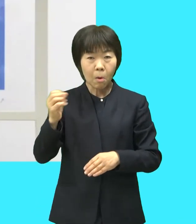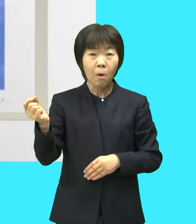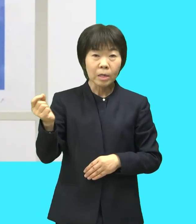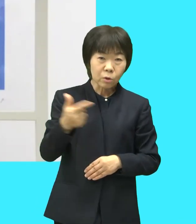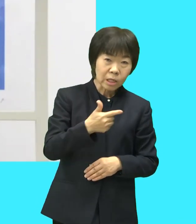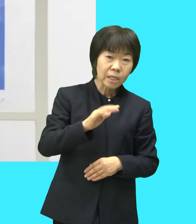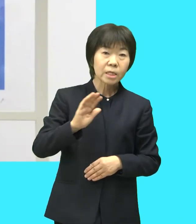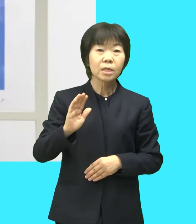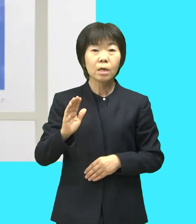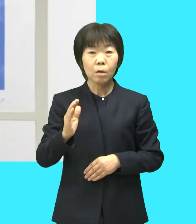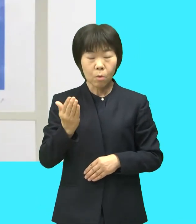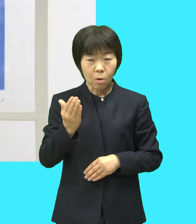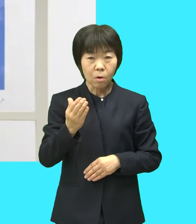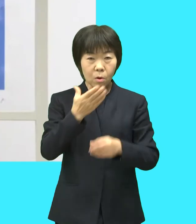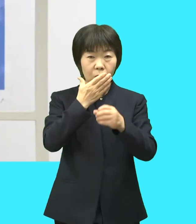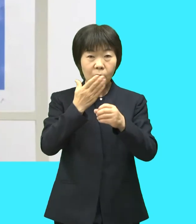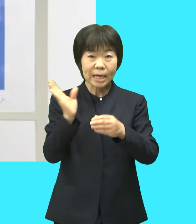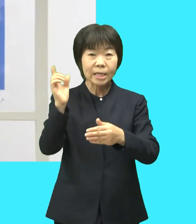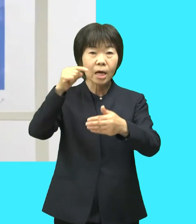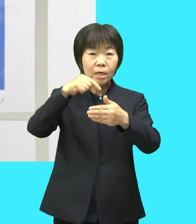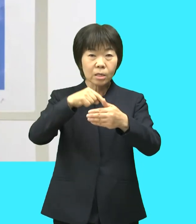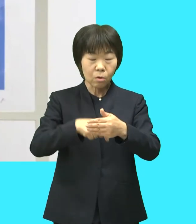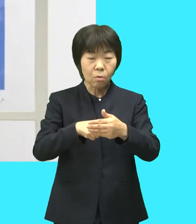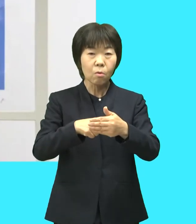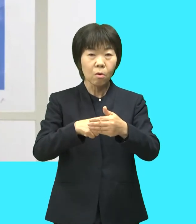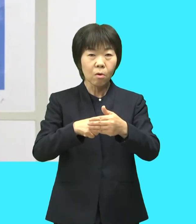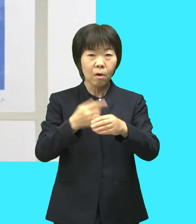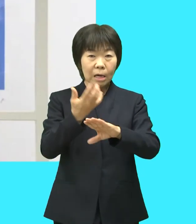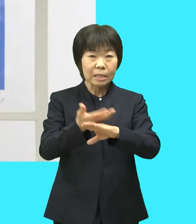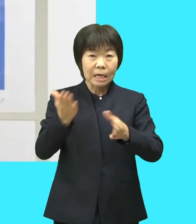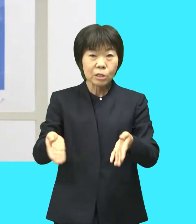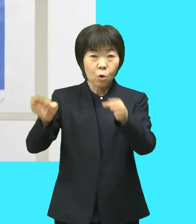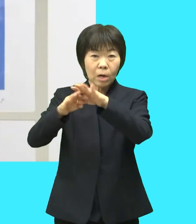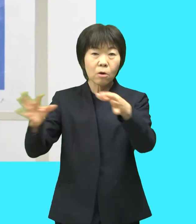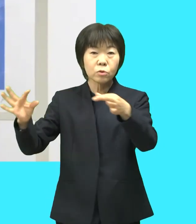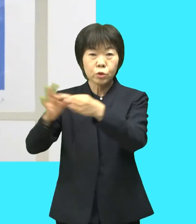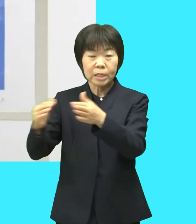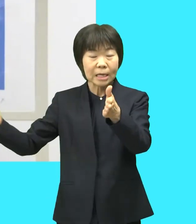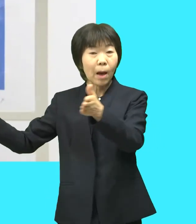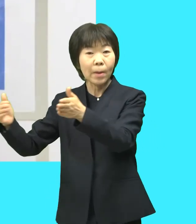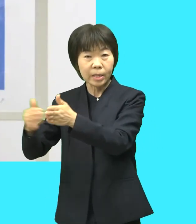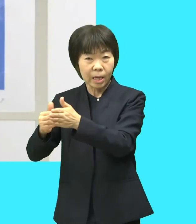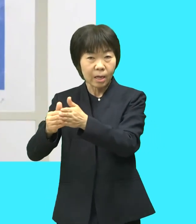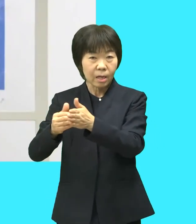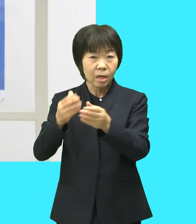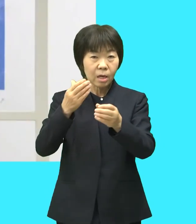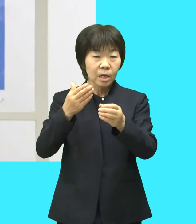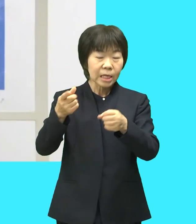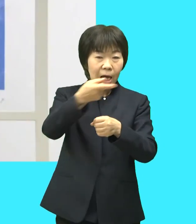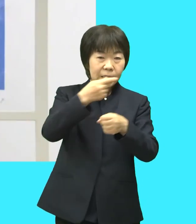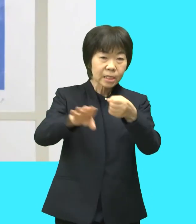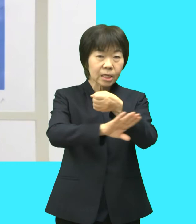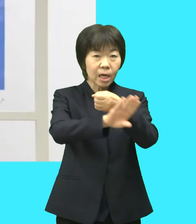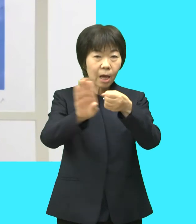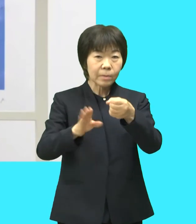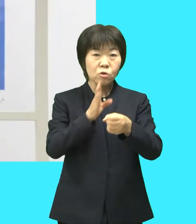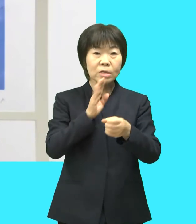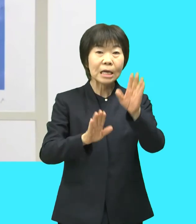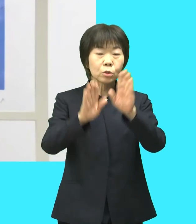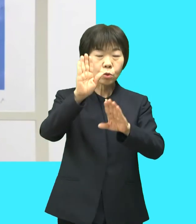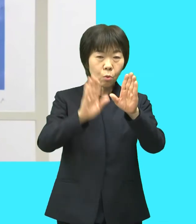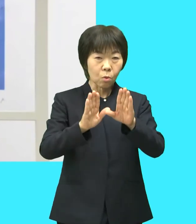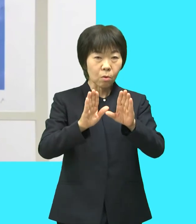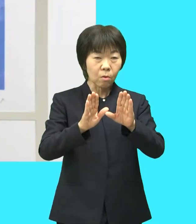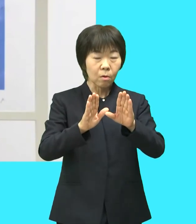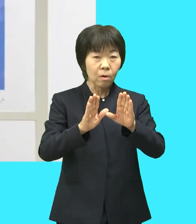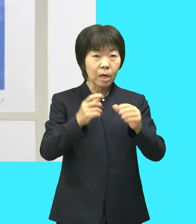足ではありますが、福島県内の伝承館を通じてこれまで、そして福島第一原発で現状、